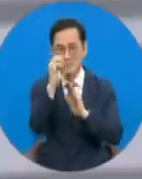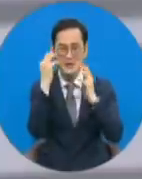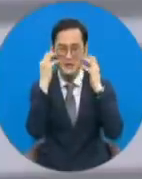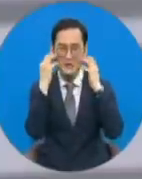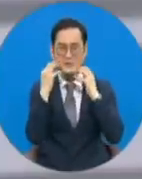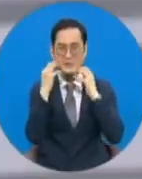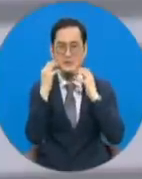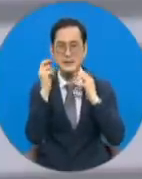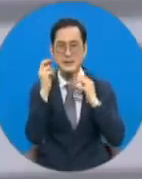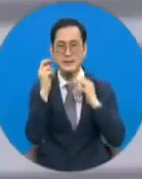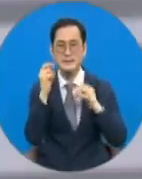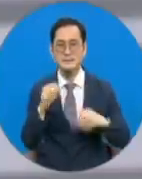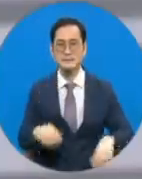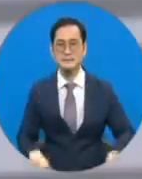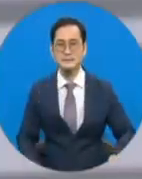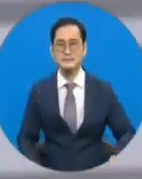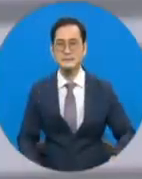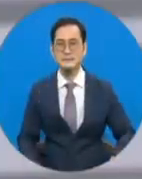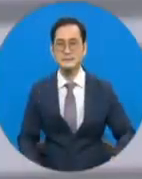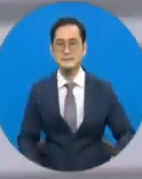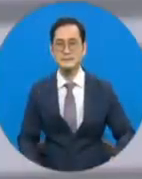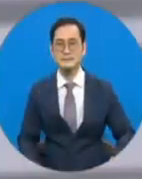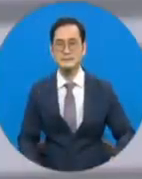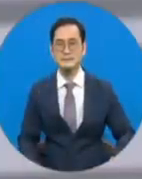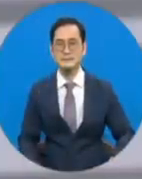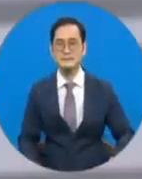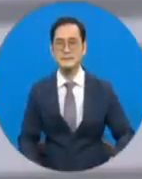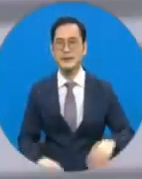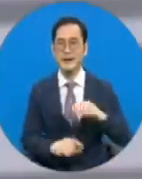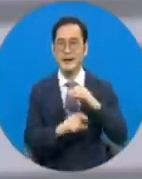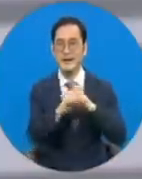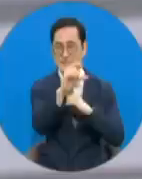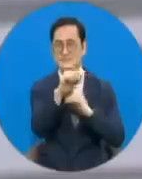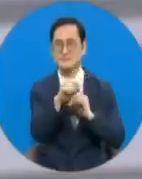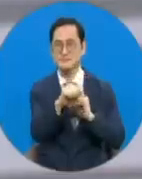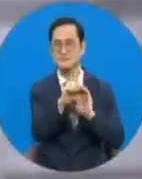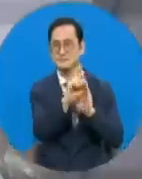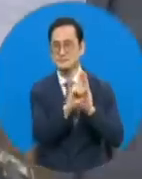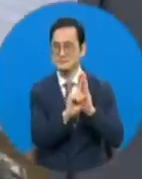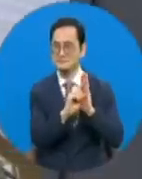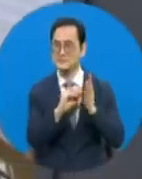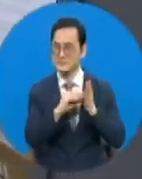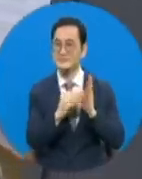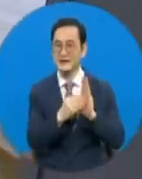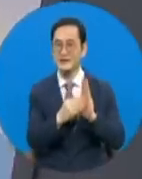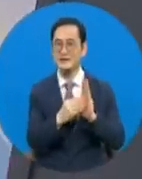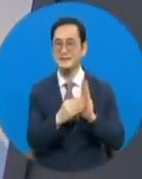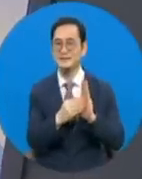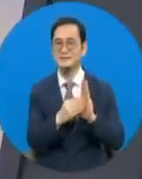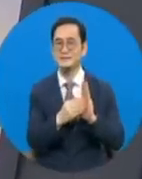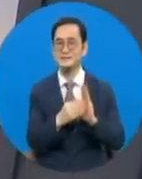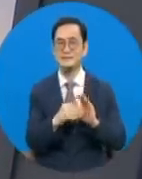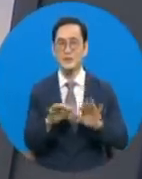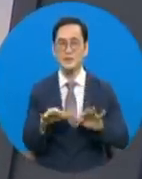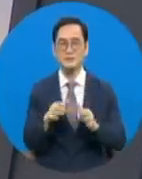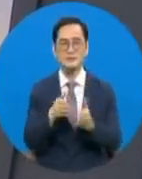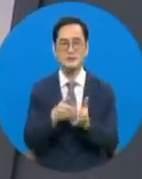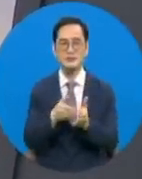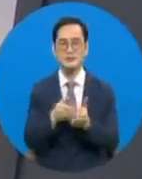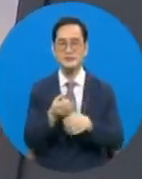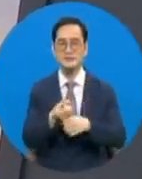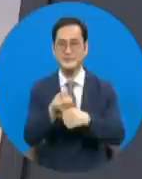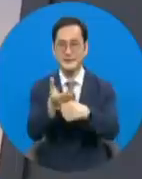합니다. 아침은 그래도 선선하니까 상쾌한 기분으로 신문 브리핑 시작하겠습니다. 첫 번째 키워드 보겠습니다.